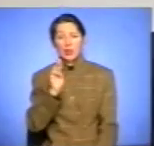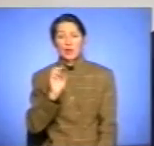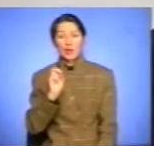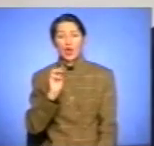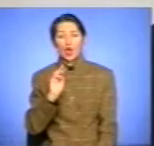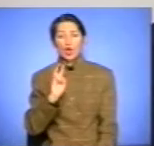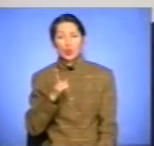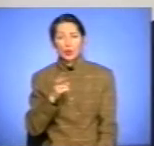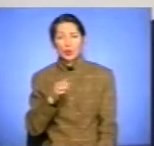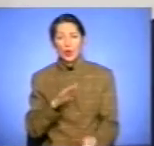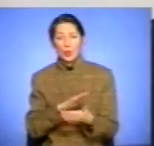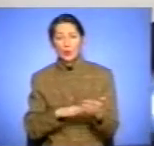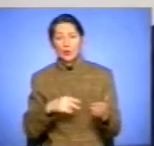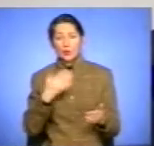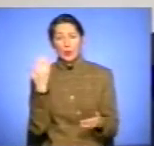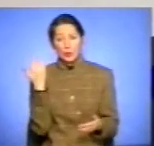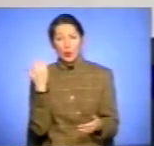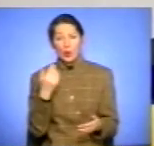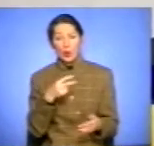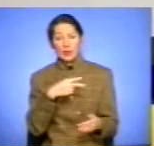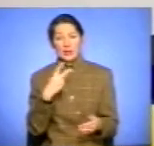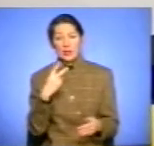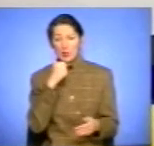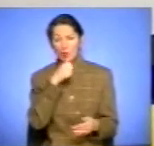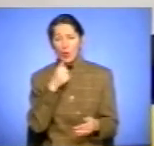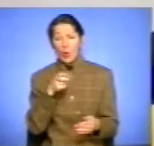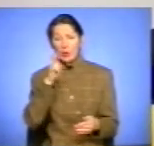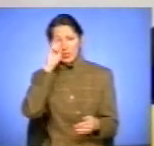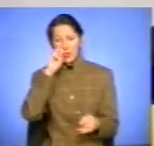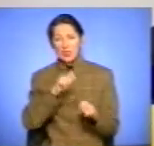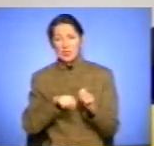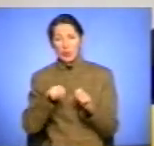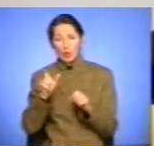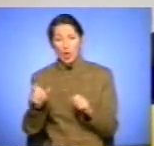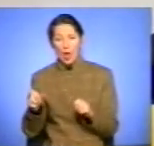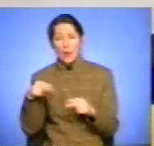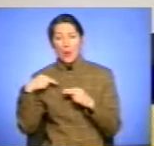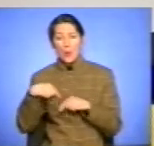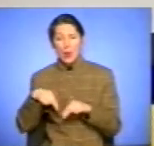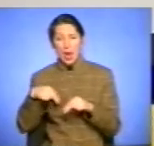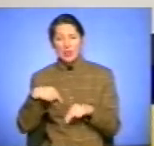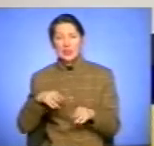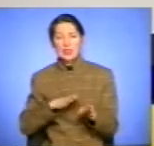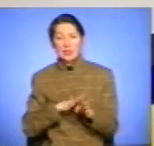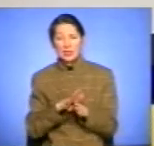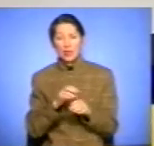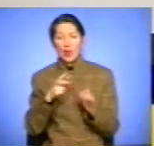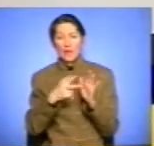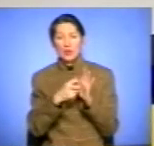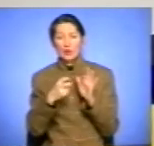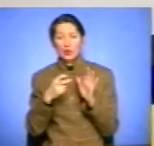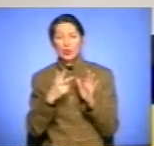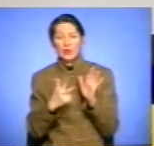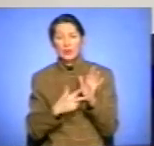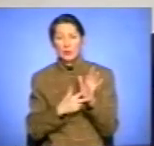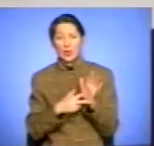впродовж минулого 2012 року державними інспекторами праці здійснено 818